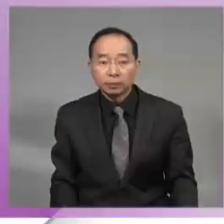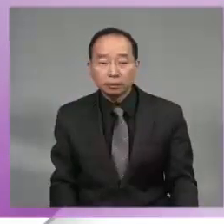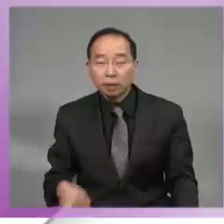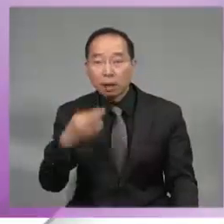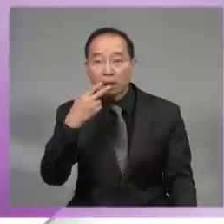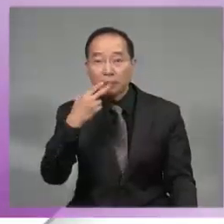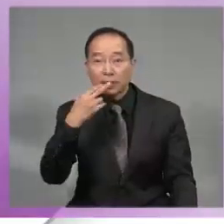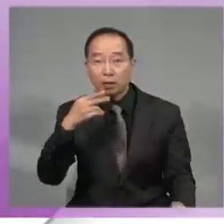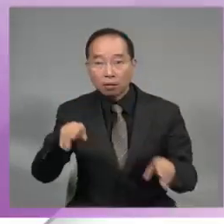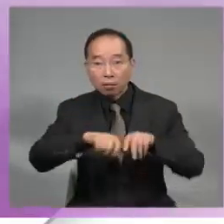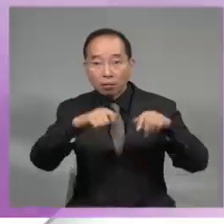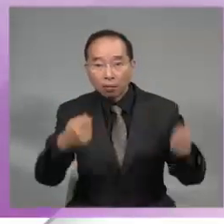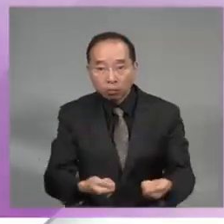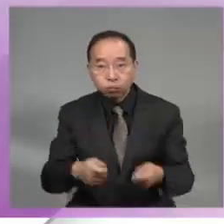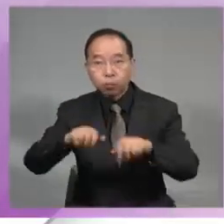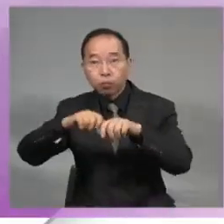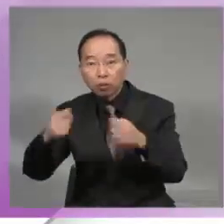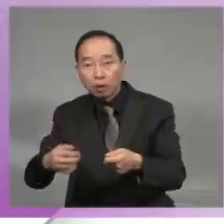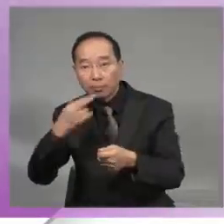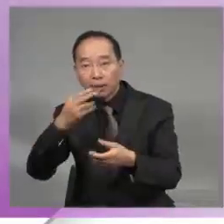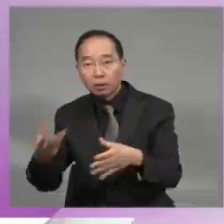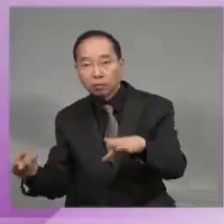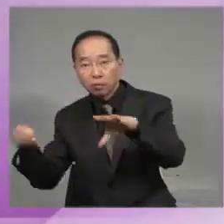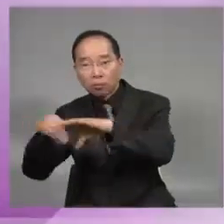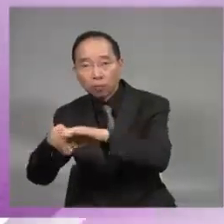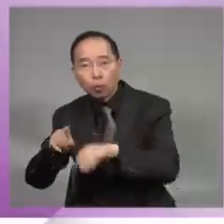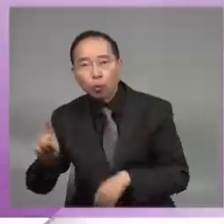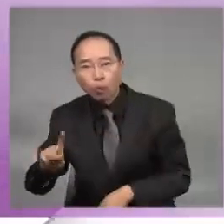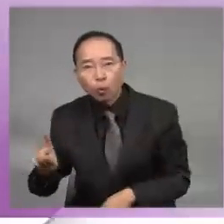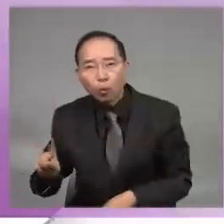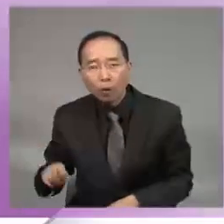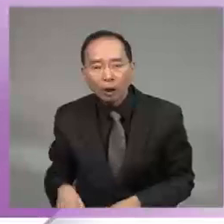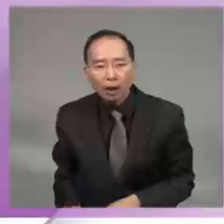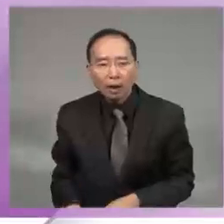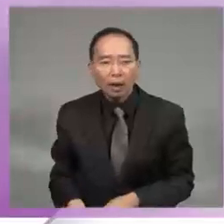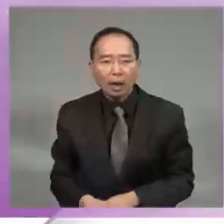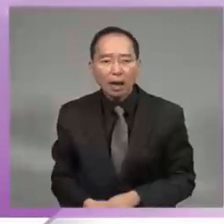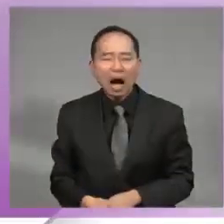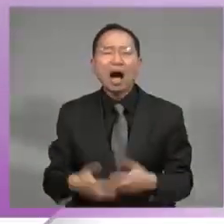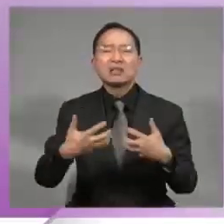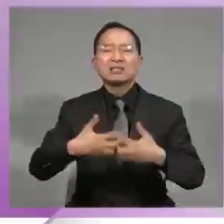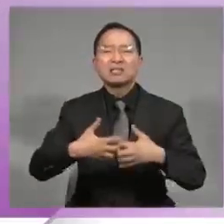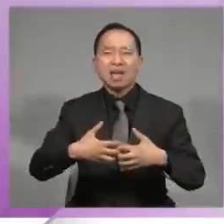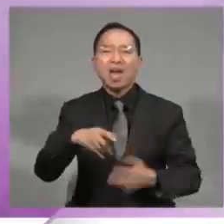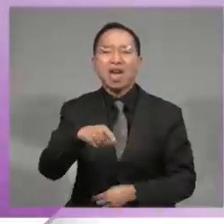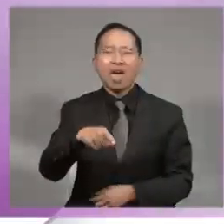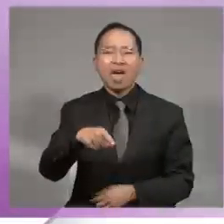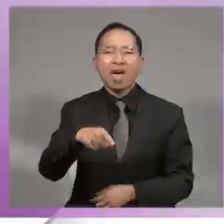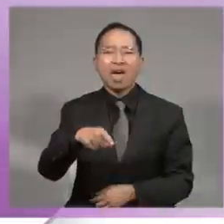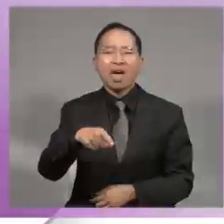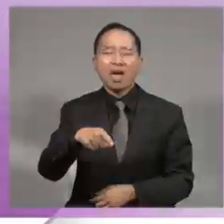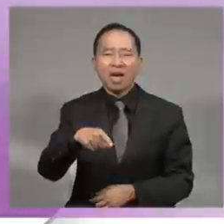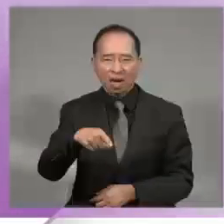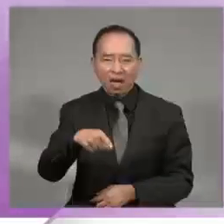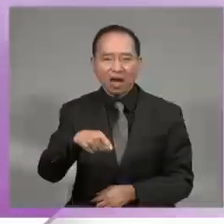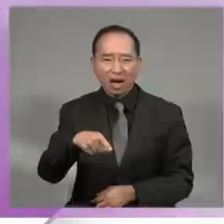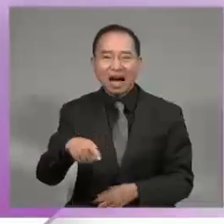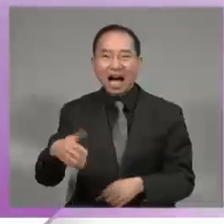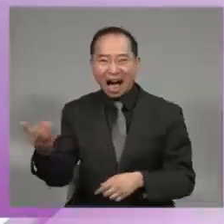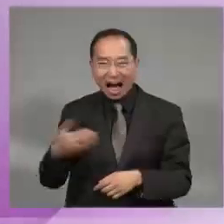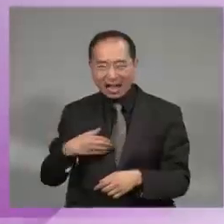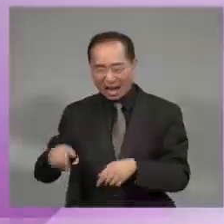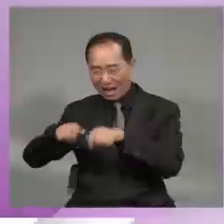그 장비들을 덮어두셨네요. 야, 이 봉인지를 스티커를 붙여놓는 걸로